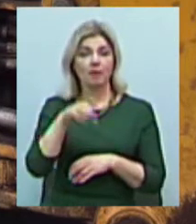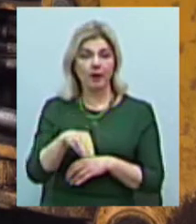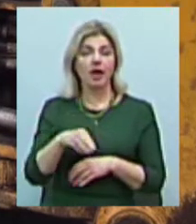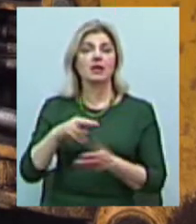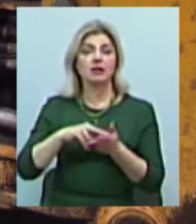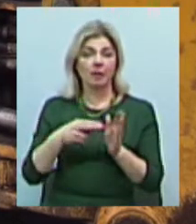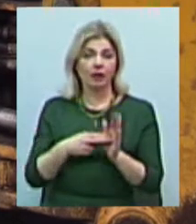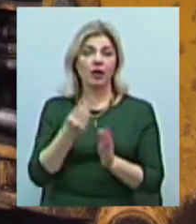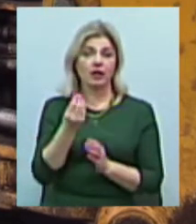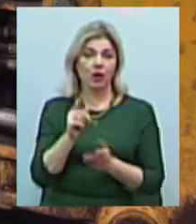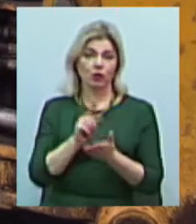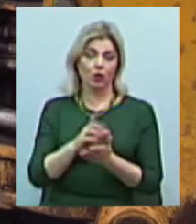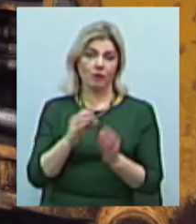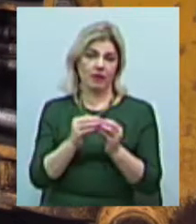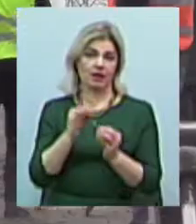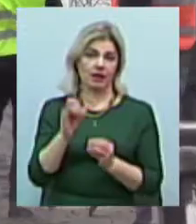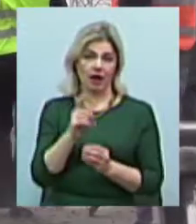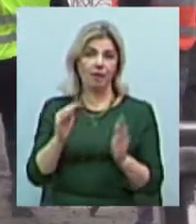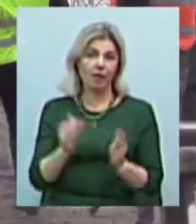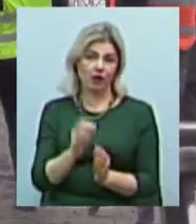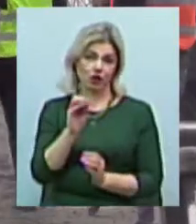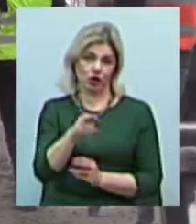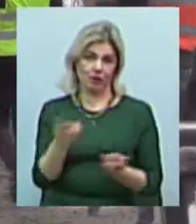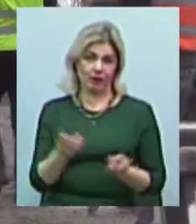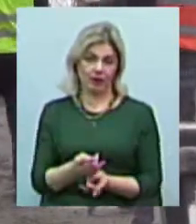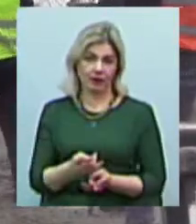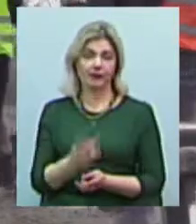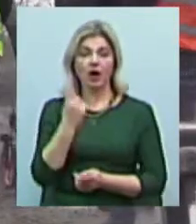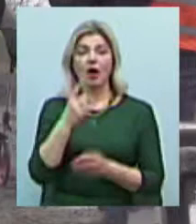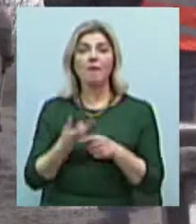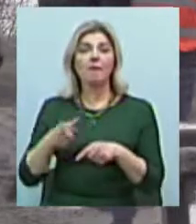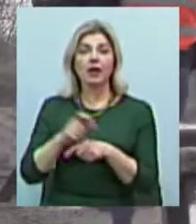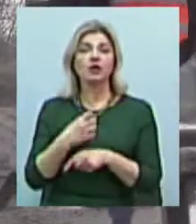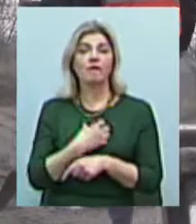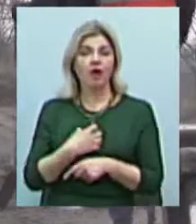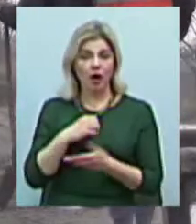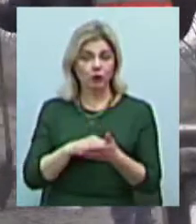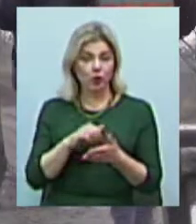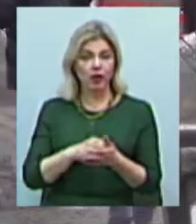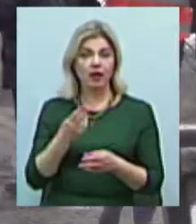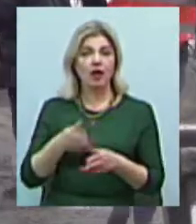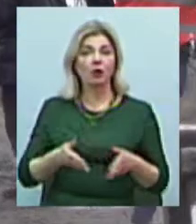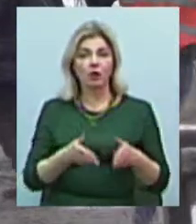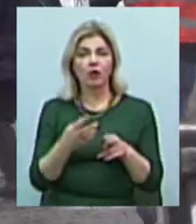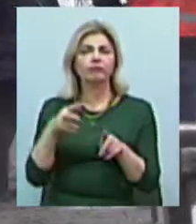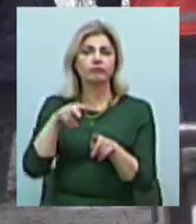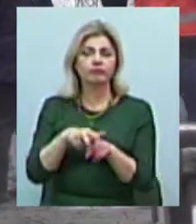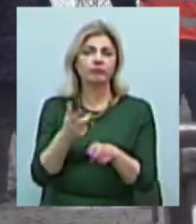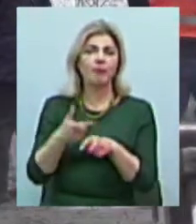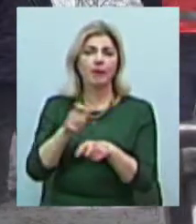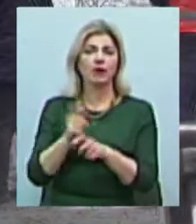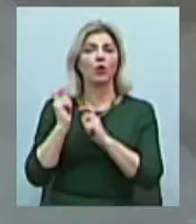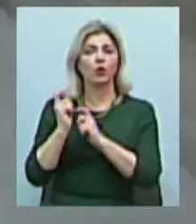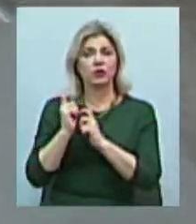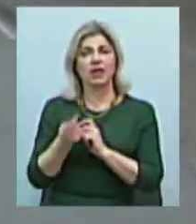експлуатацію грошей майже в 10 разів менше, ніж потрібно. Одним з найбільш руйнівних факторів для доріг є перевантажені машини, зазвичай